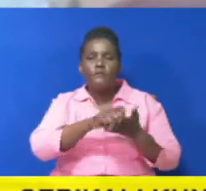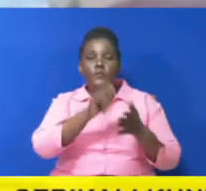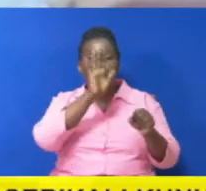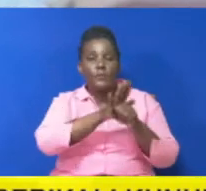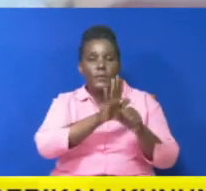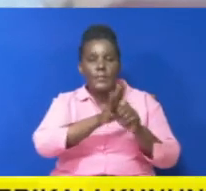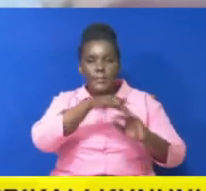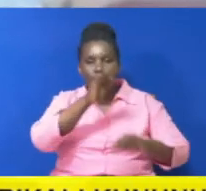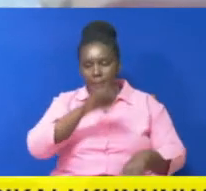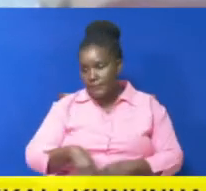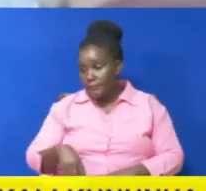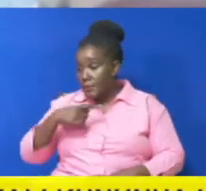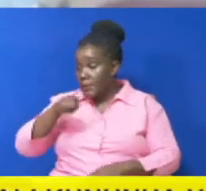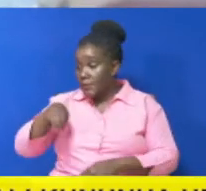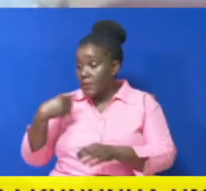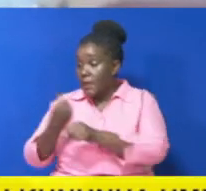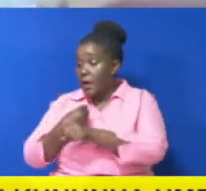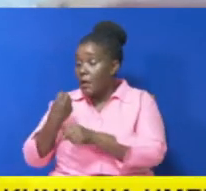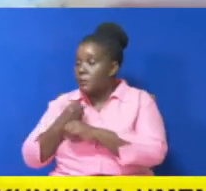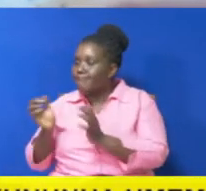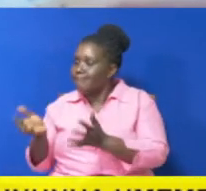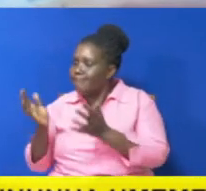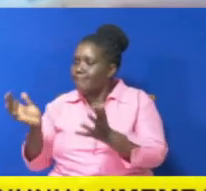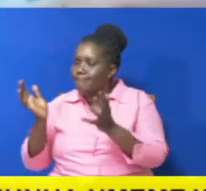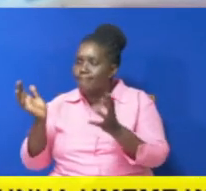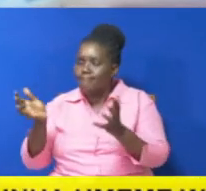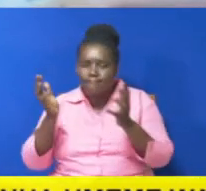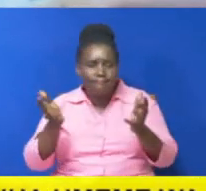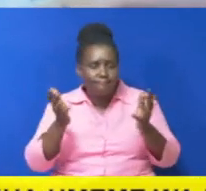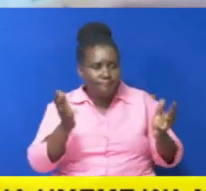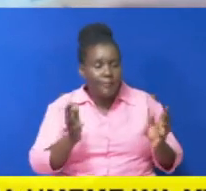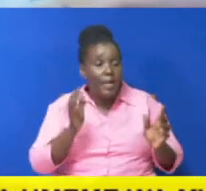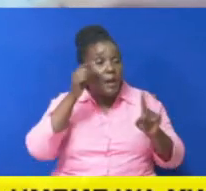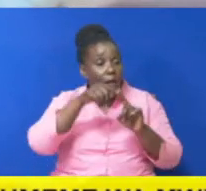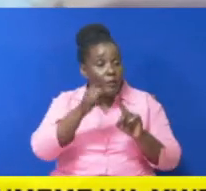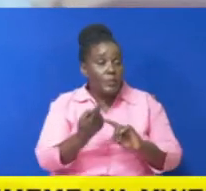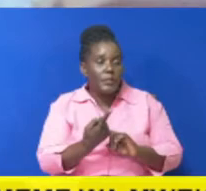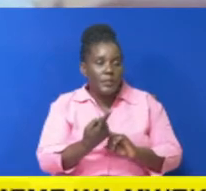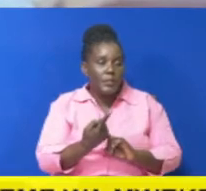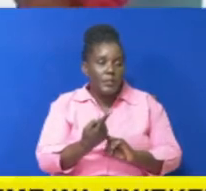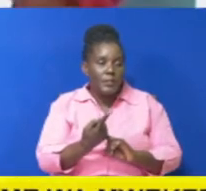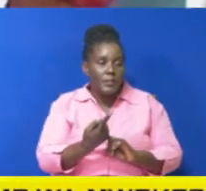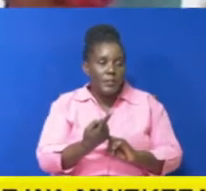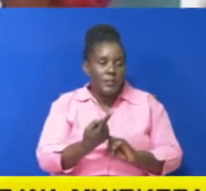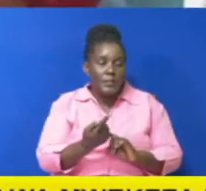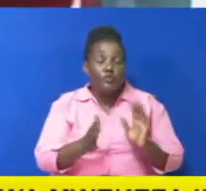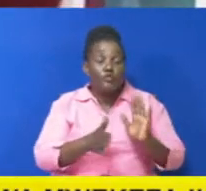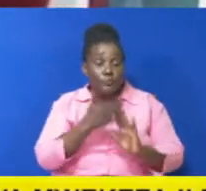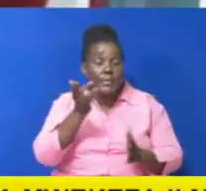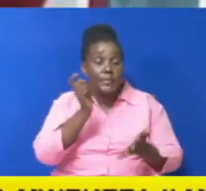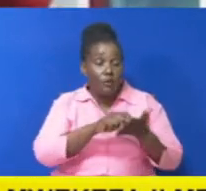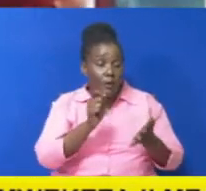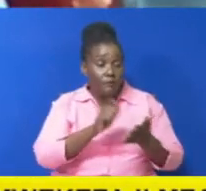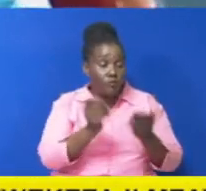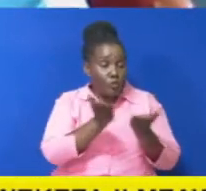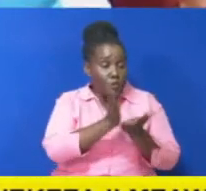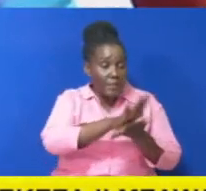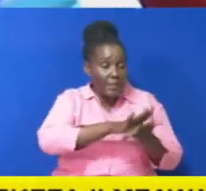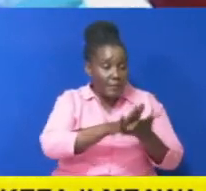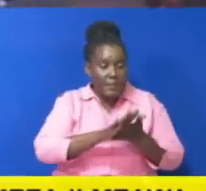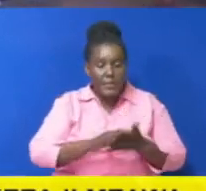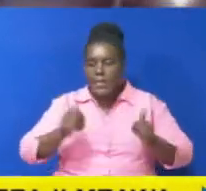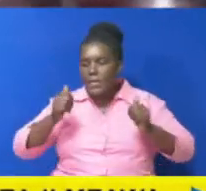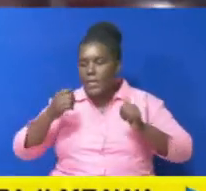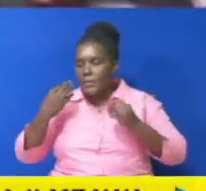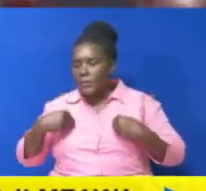la kufanya uhamasishaji ni kuwafanya wananchi, lakini tukianza na wanafunzi wa shule za msingi, sekondari, vyuo